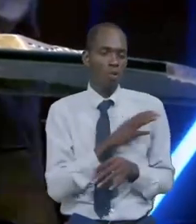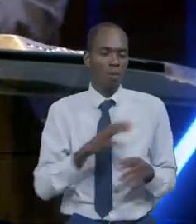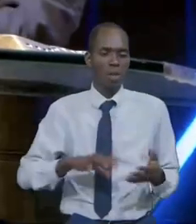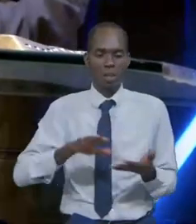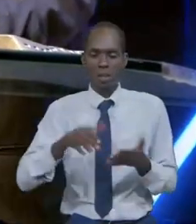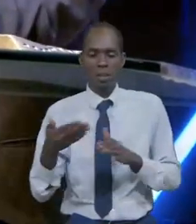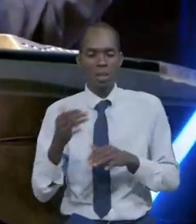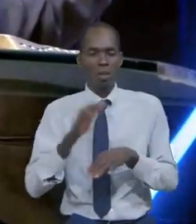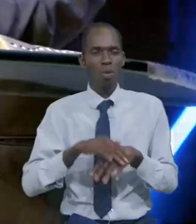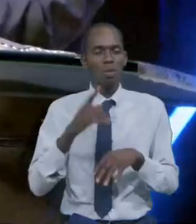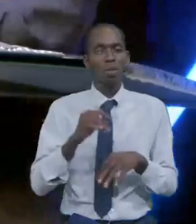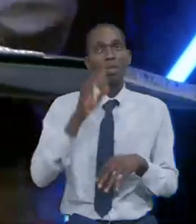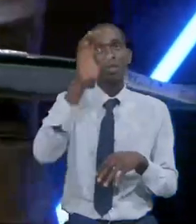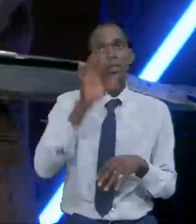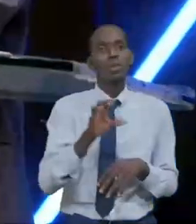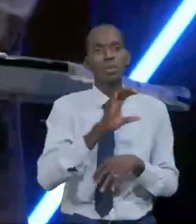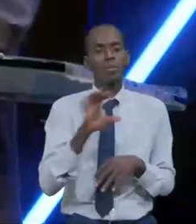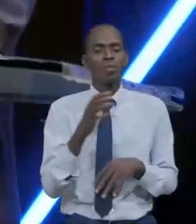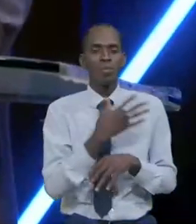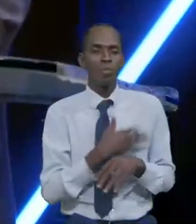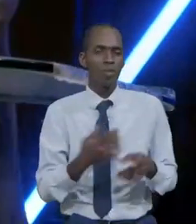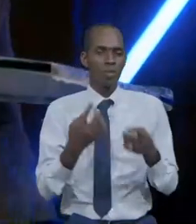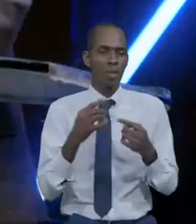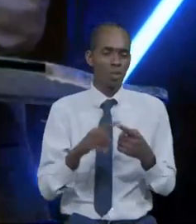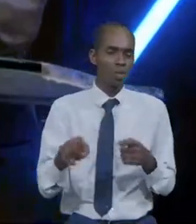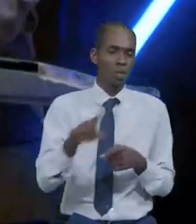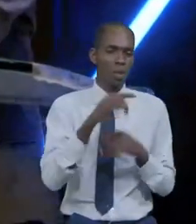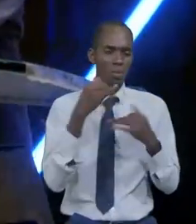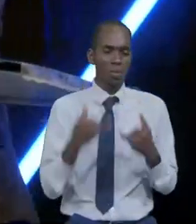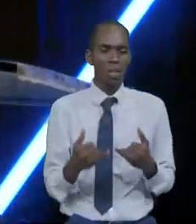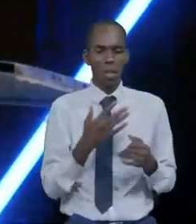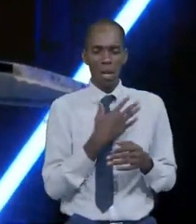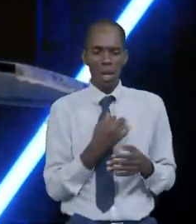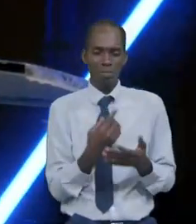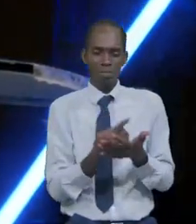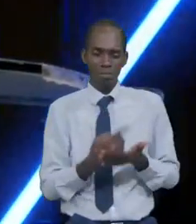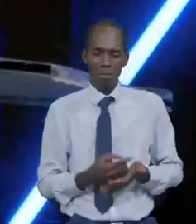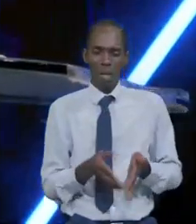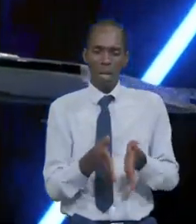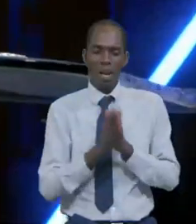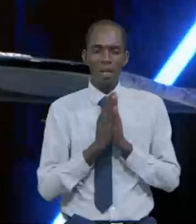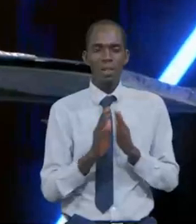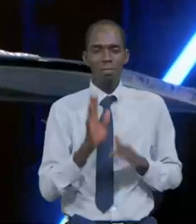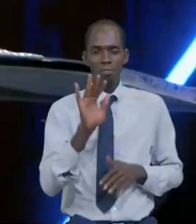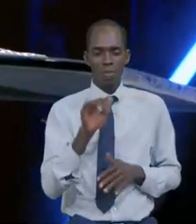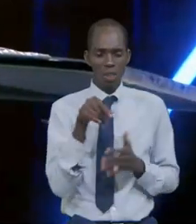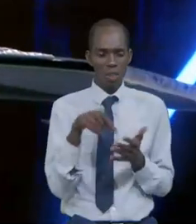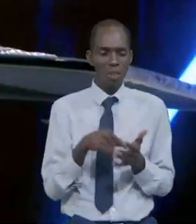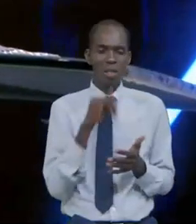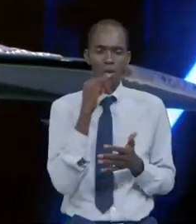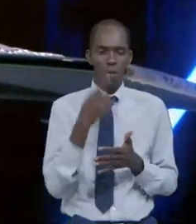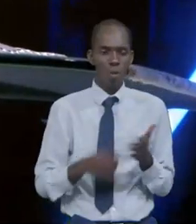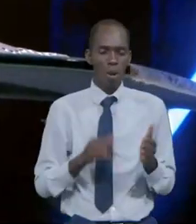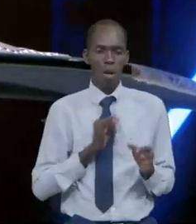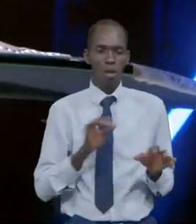et il est venu vers eux. Alors il les a consultés et dit, voici ce que je fais. Parmi les